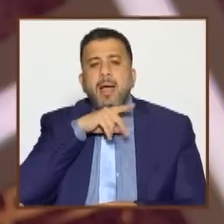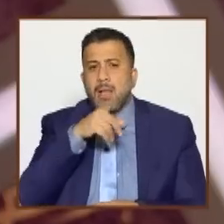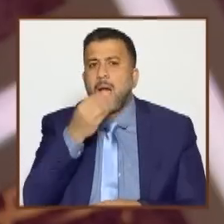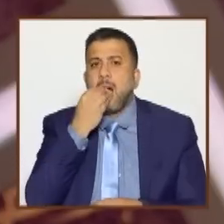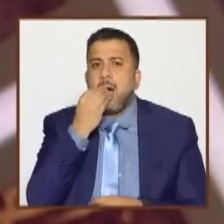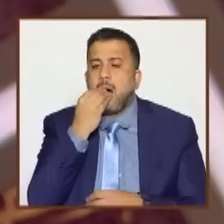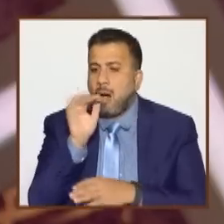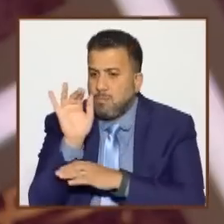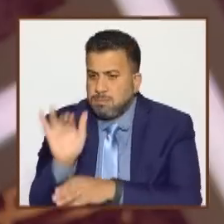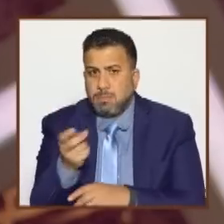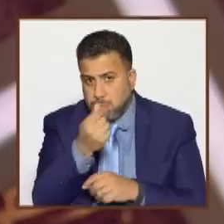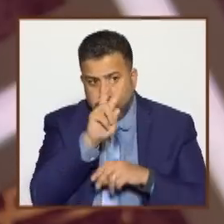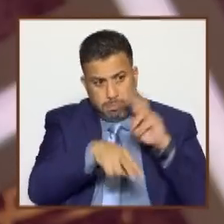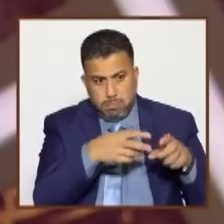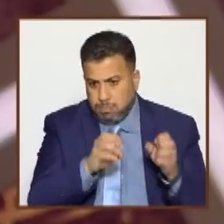تعلفينه